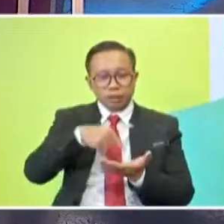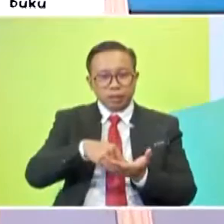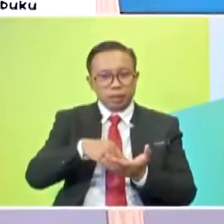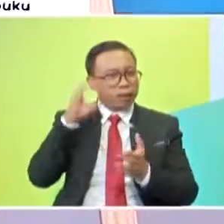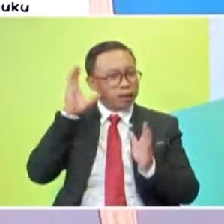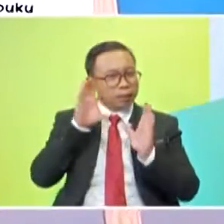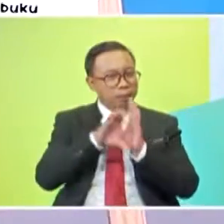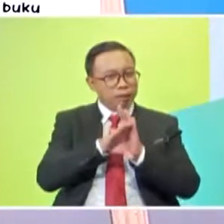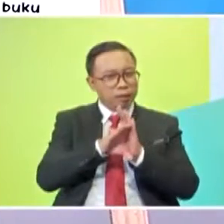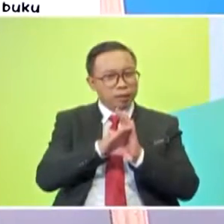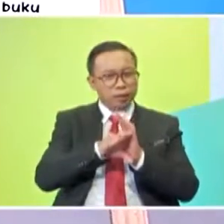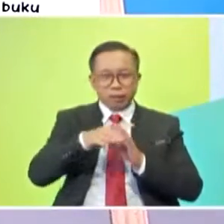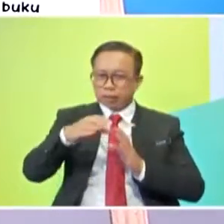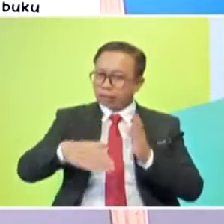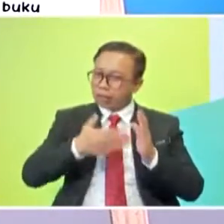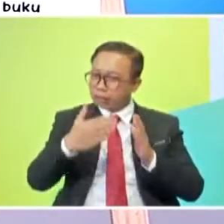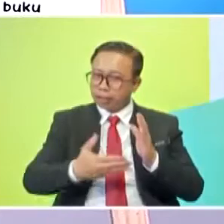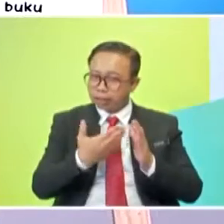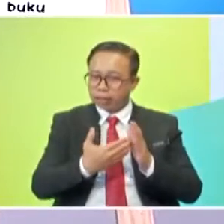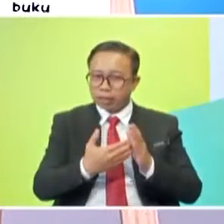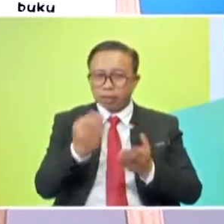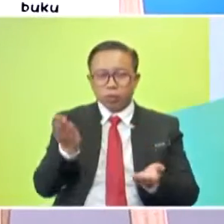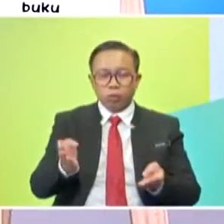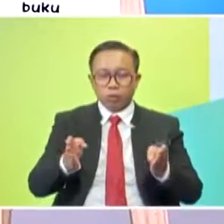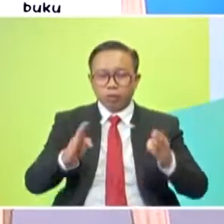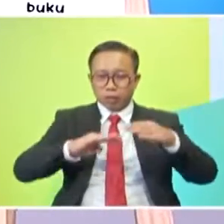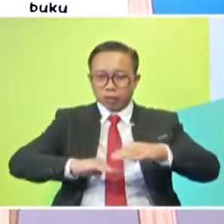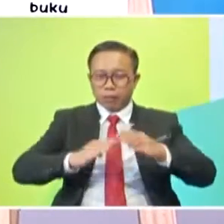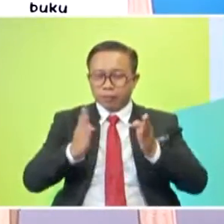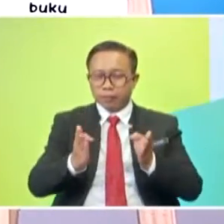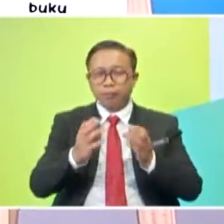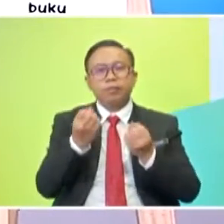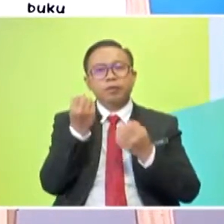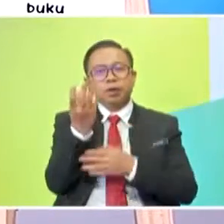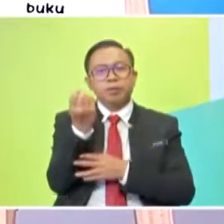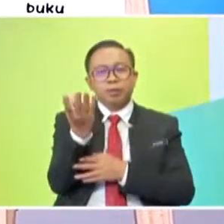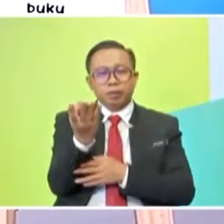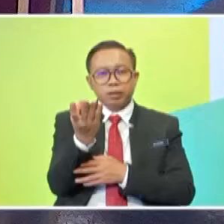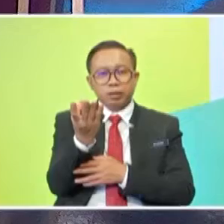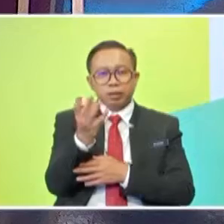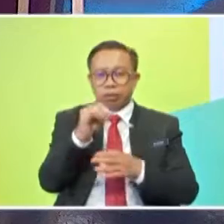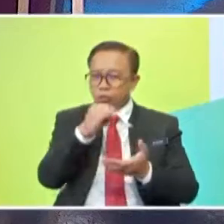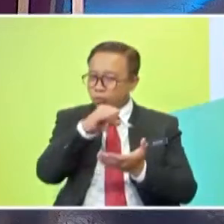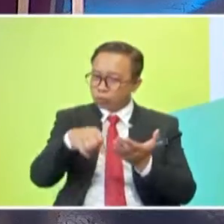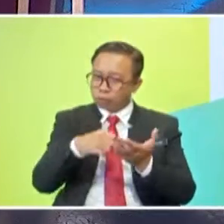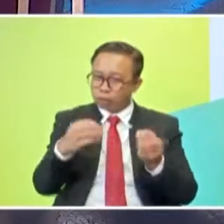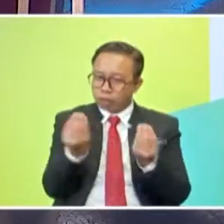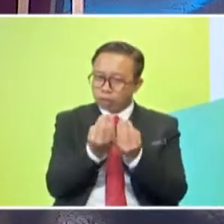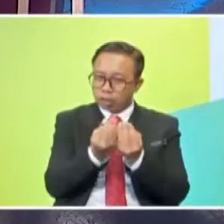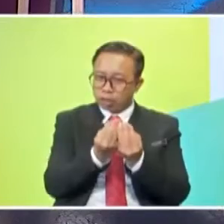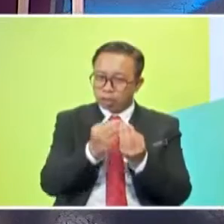gambar Thailand dan di sebelah situ gambar kota jadi kita kira berapa jumlah kotak yang ada